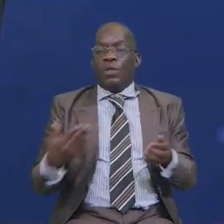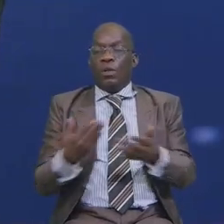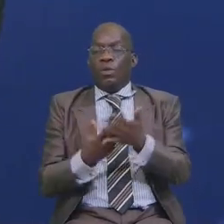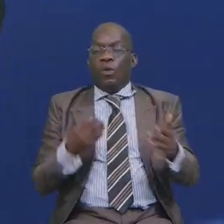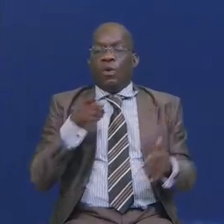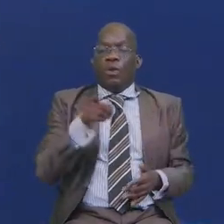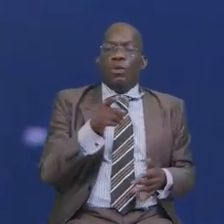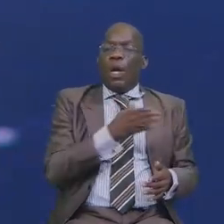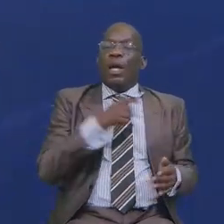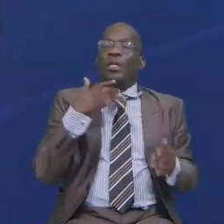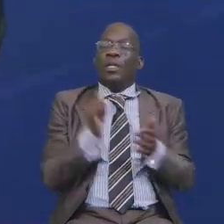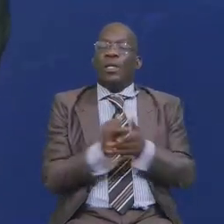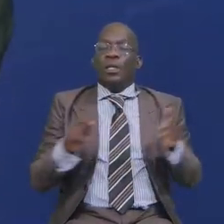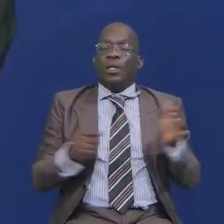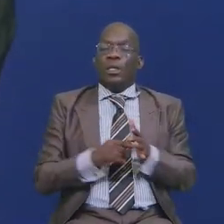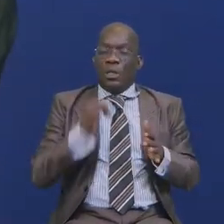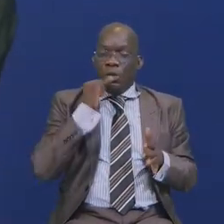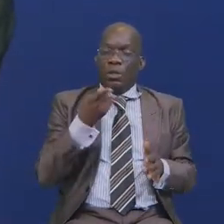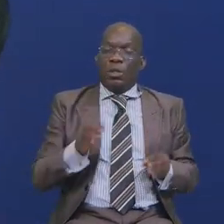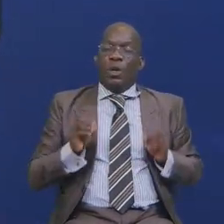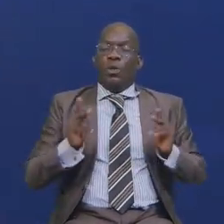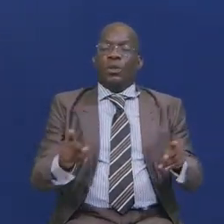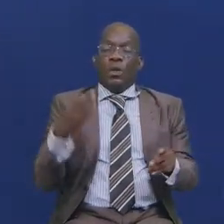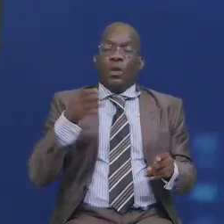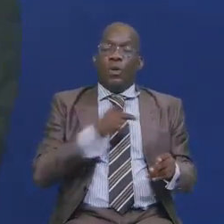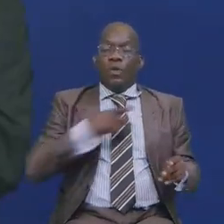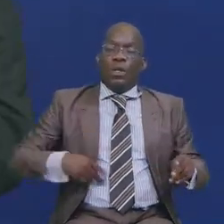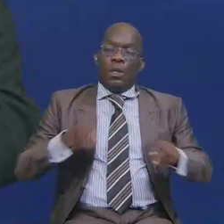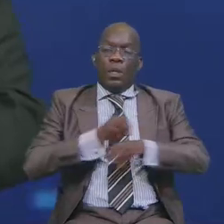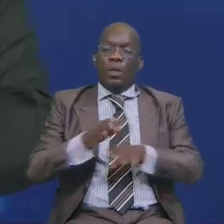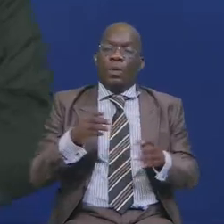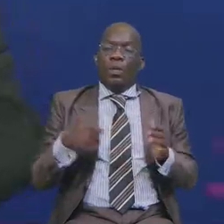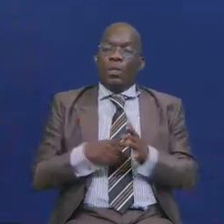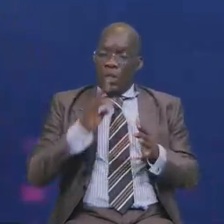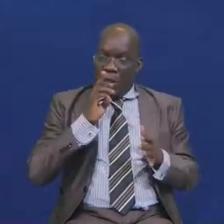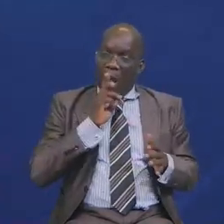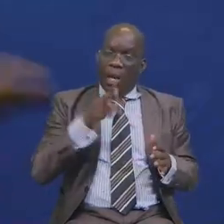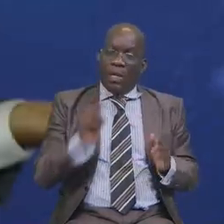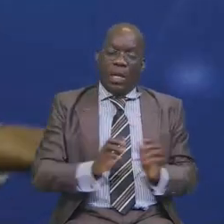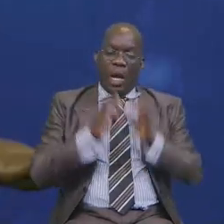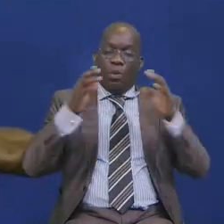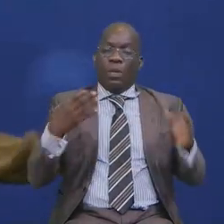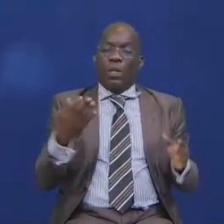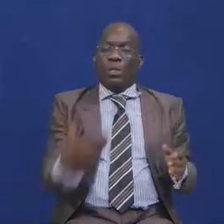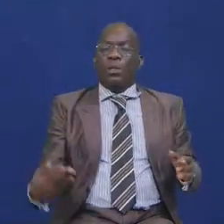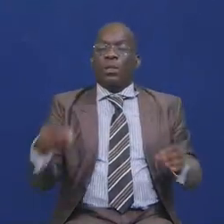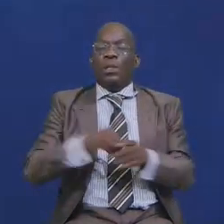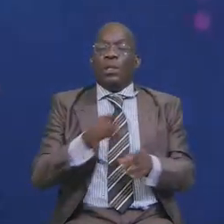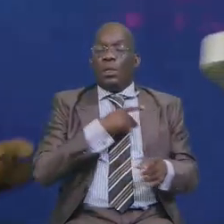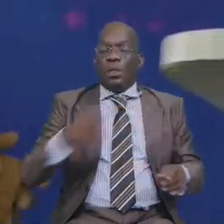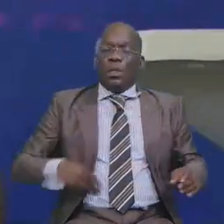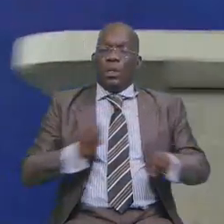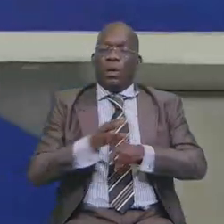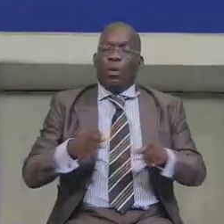avantages du royaume. Voici les choses abondantes du royaume. Et tout est par